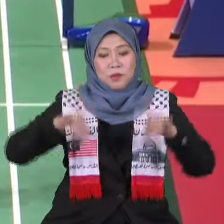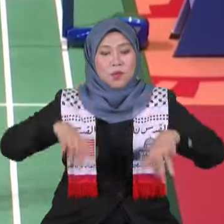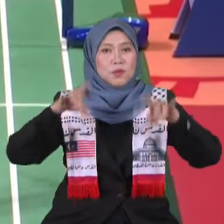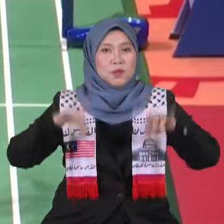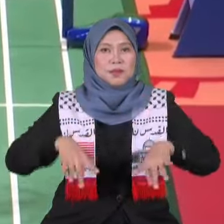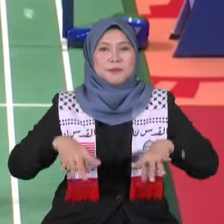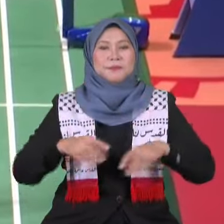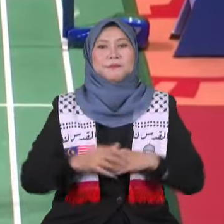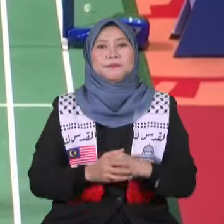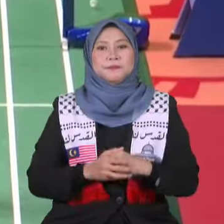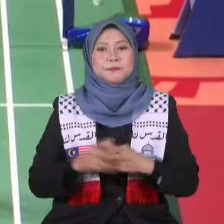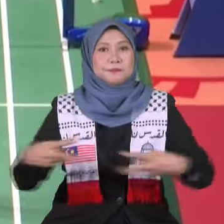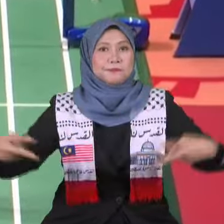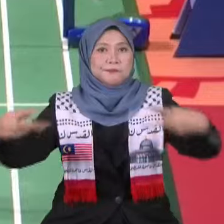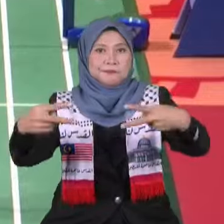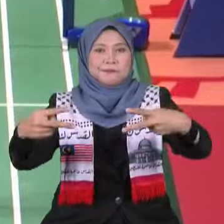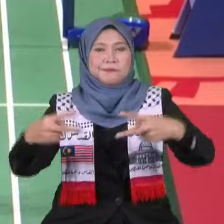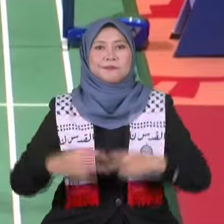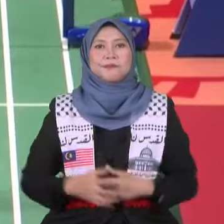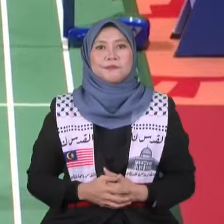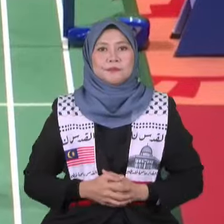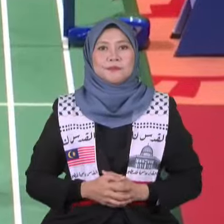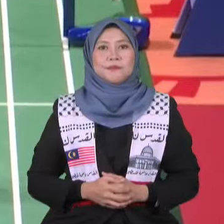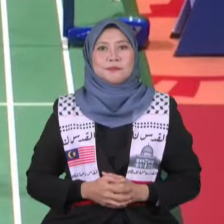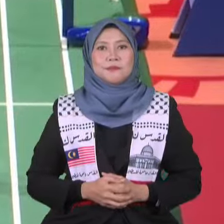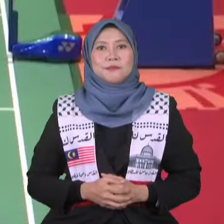aksi suku akhir.